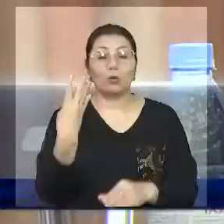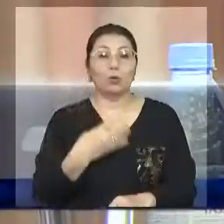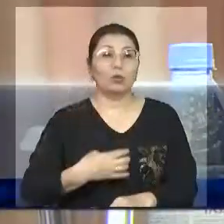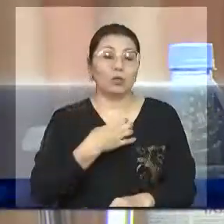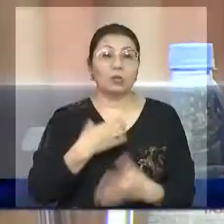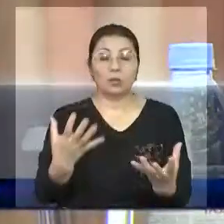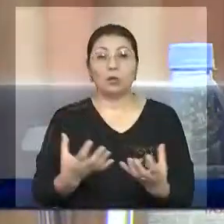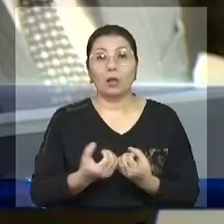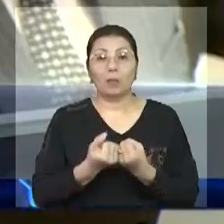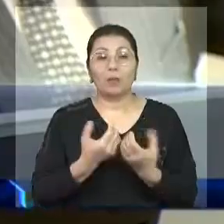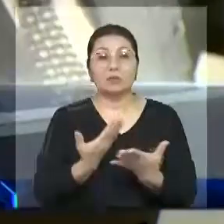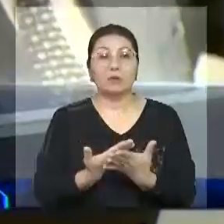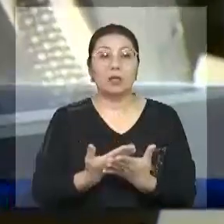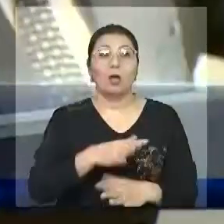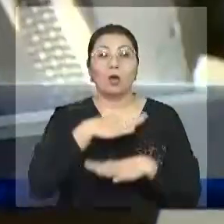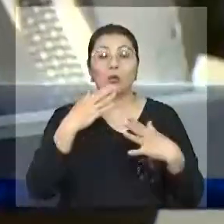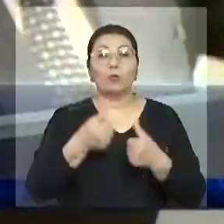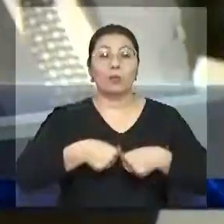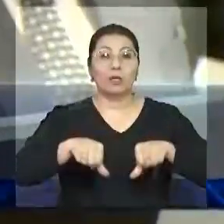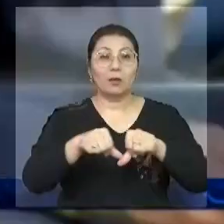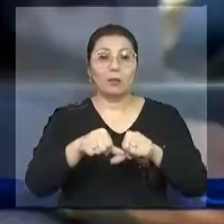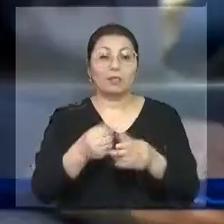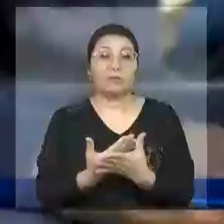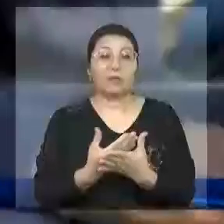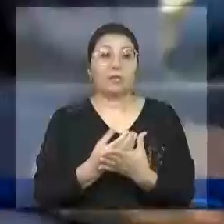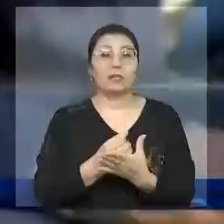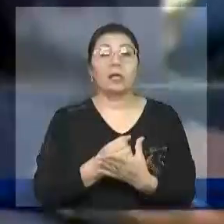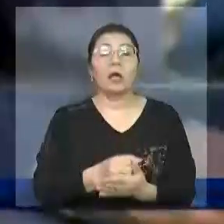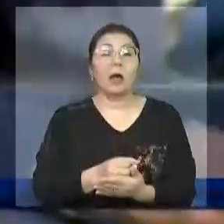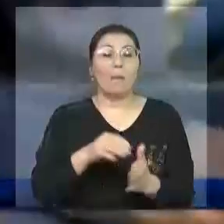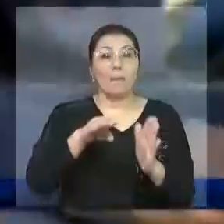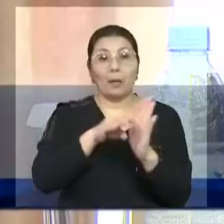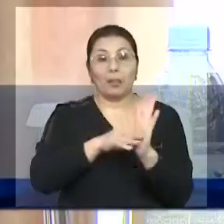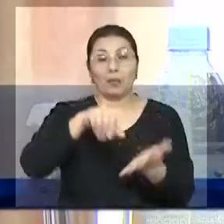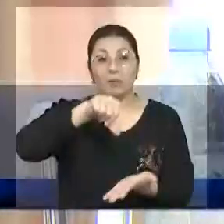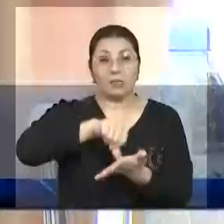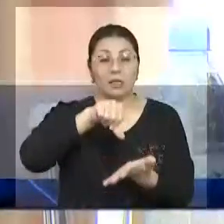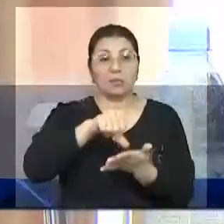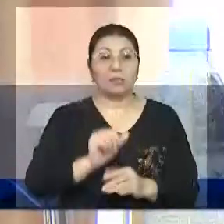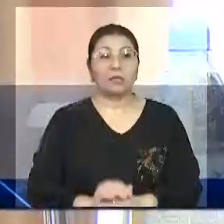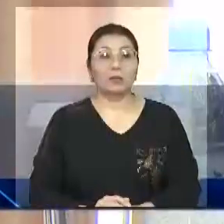қолдауын алған. Сонымен бірге бірнеше компания экспорттық акселерация бағдарламасына қатысады.